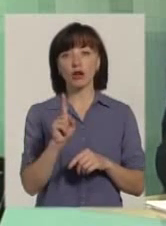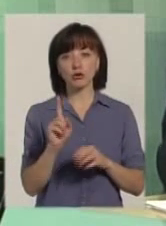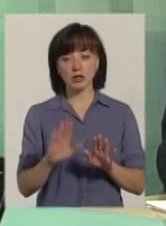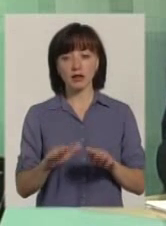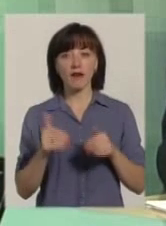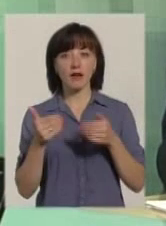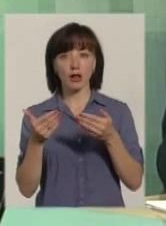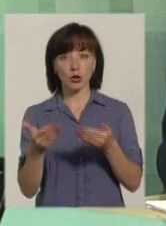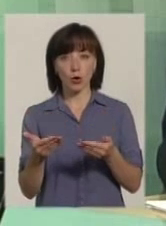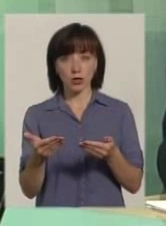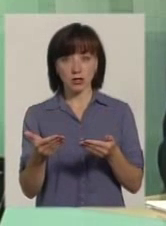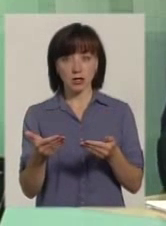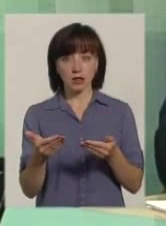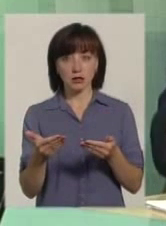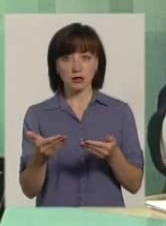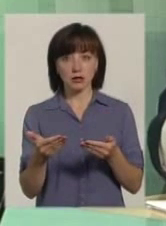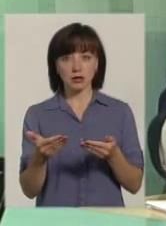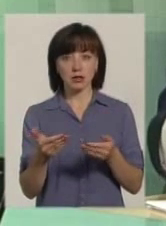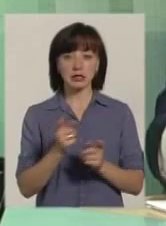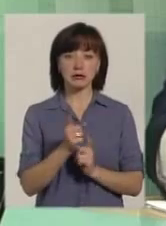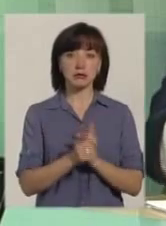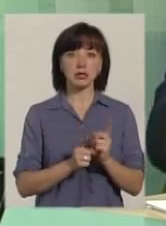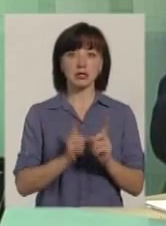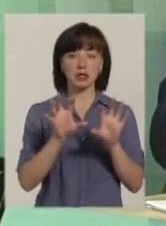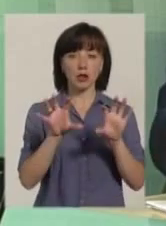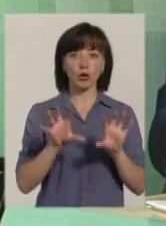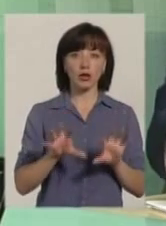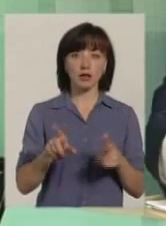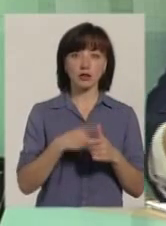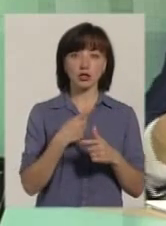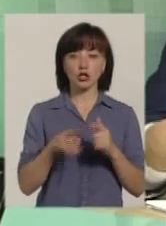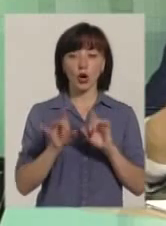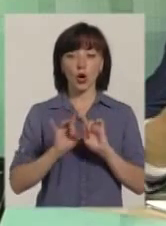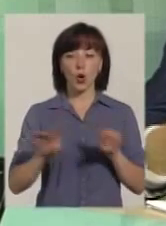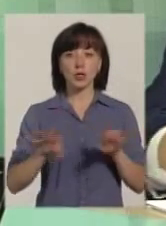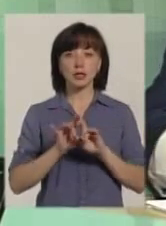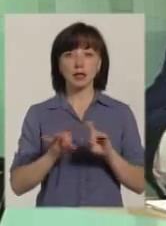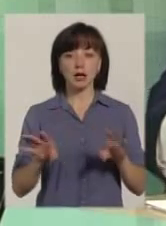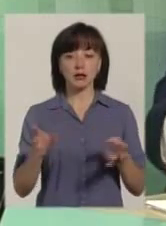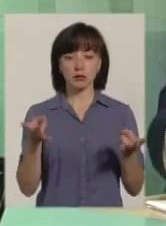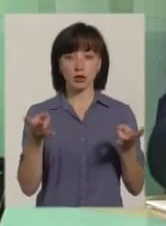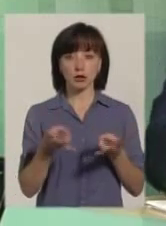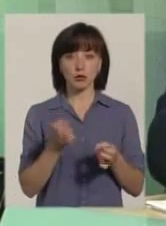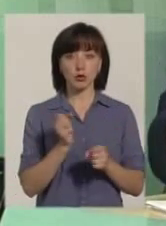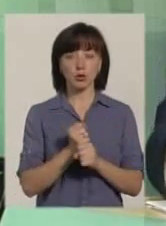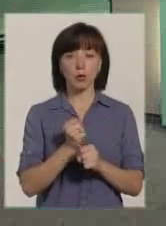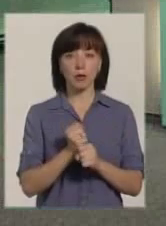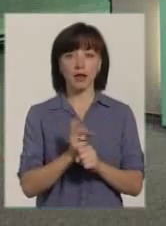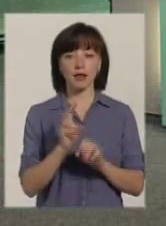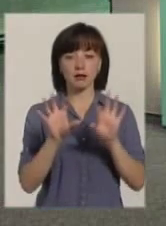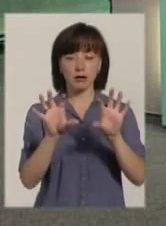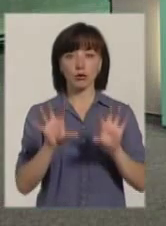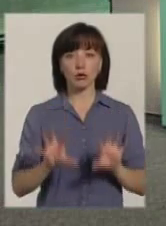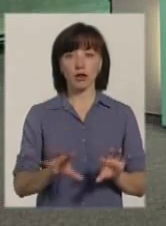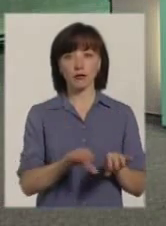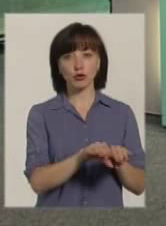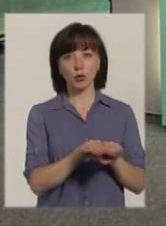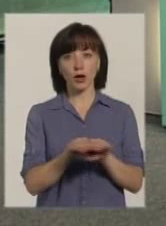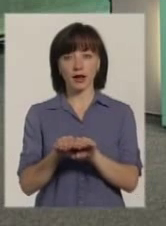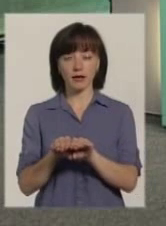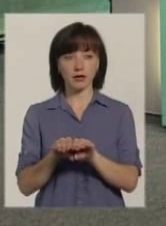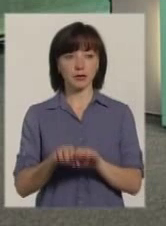виносять в пропозиції зміни законодавства чи роз'яснення, яке потрібно зробити на законодавчому рівні і так